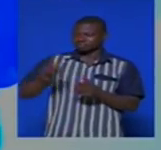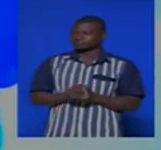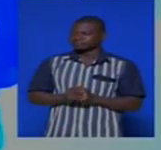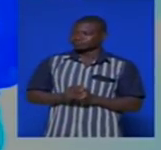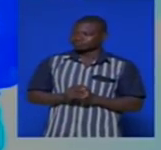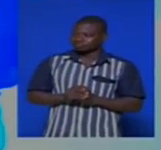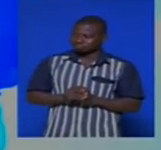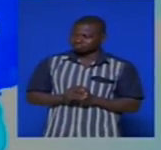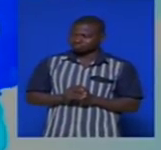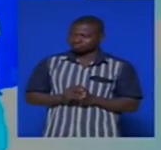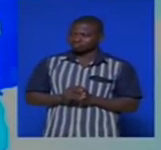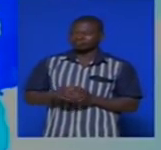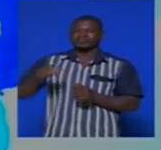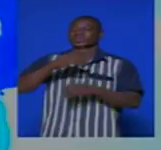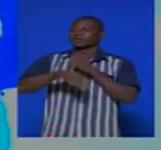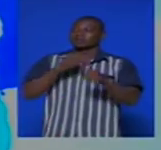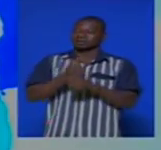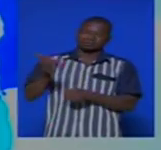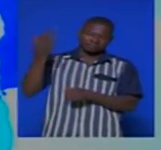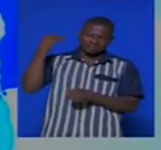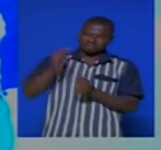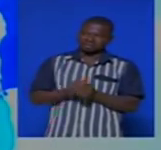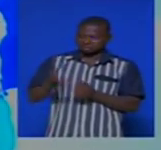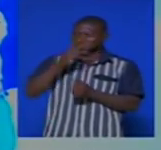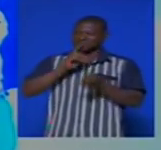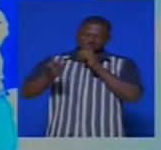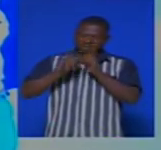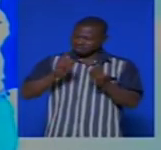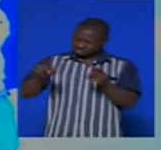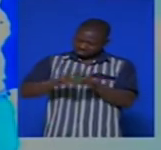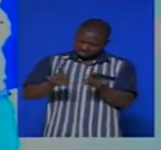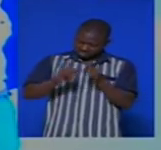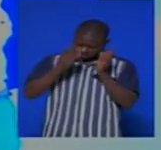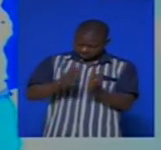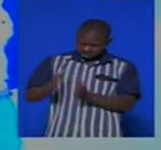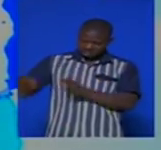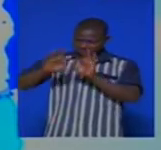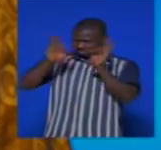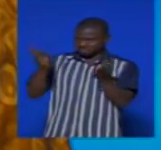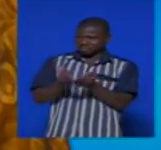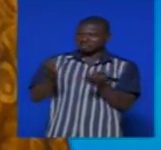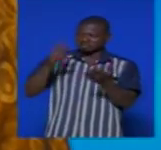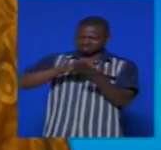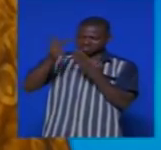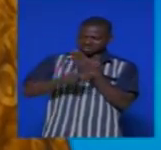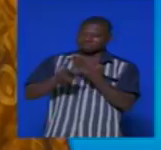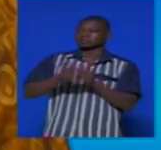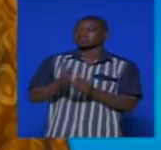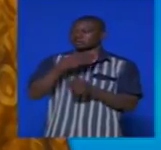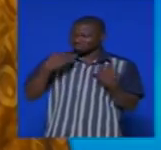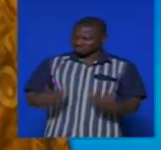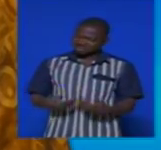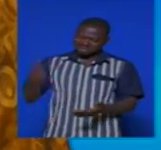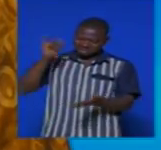la célébration de la JMP, c'était autour de la planification familiale. Cette année, encore la planification familiale. Merci bien. Comme vous le savez,